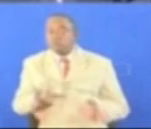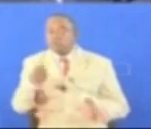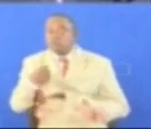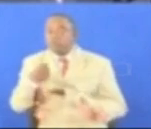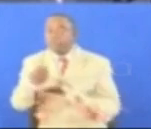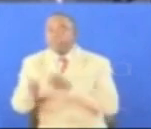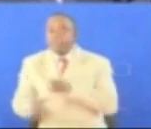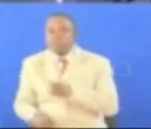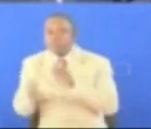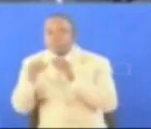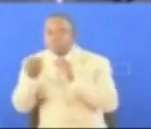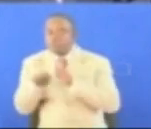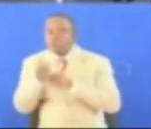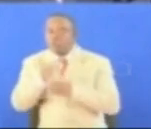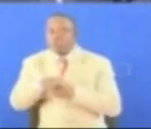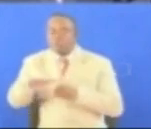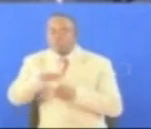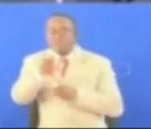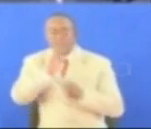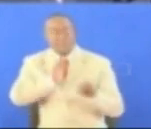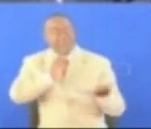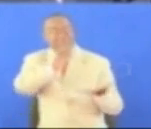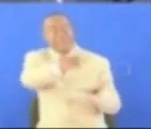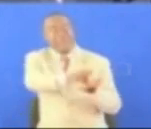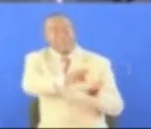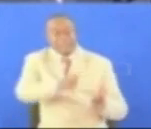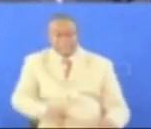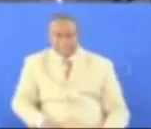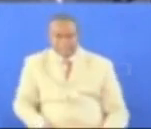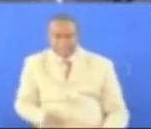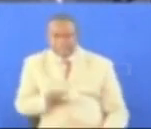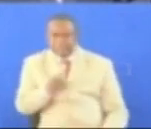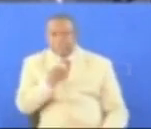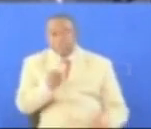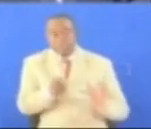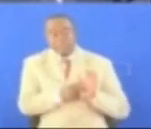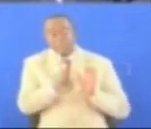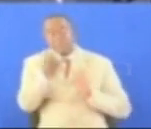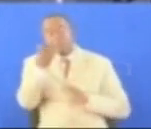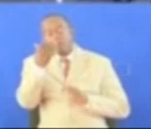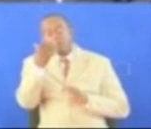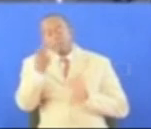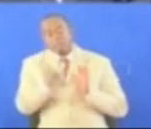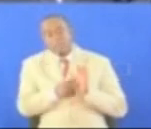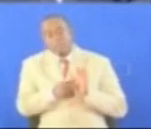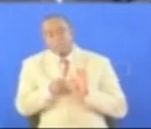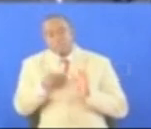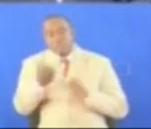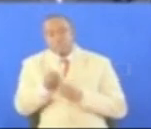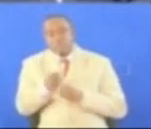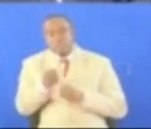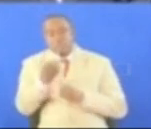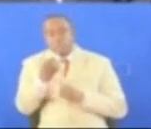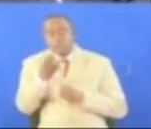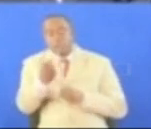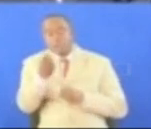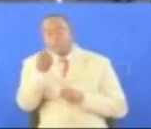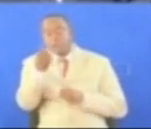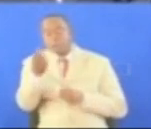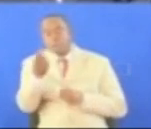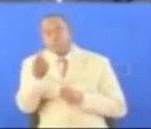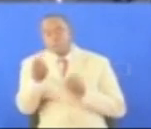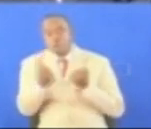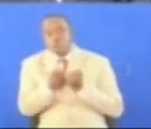Tumewekeza katika miundombinu ya viwanja vya ndege zaidi ya bilioni 77, na Iringa tumepata bilioni 41 kwa ajili ya kujenga kiwanja cha